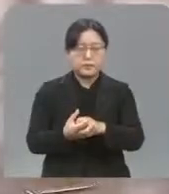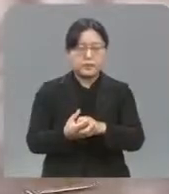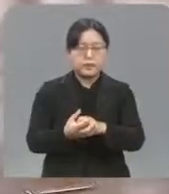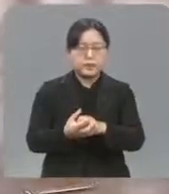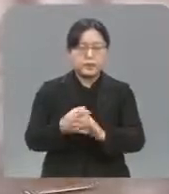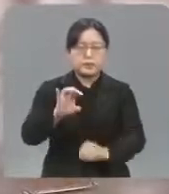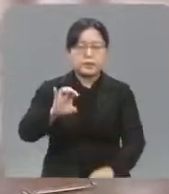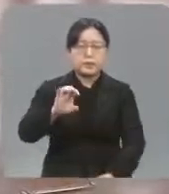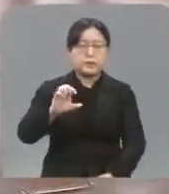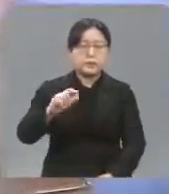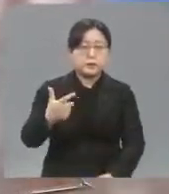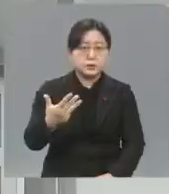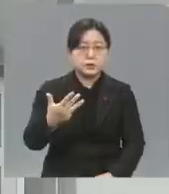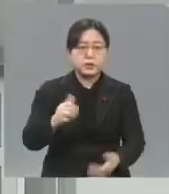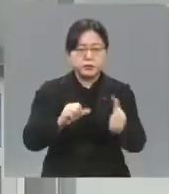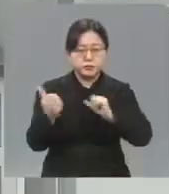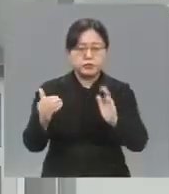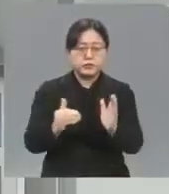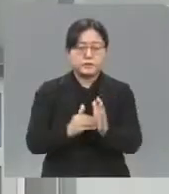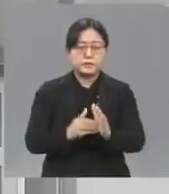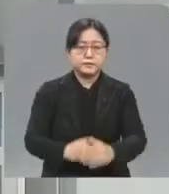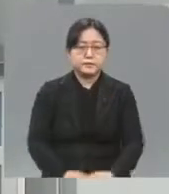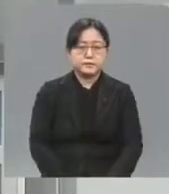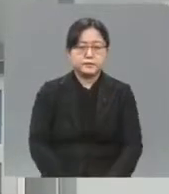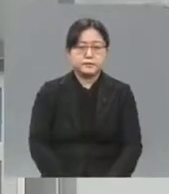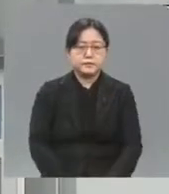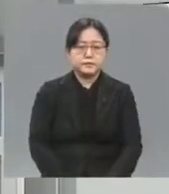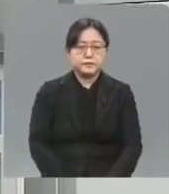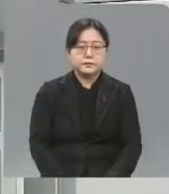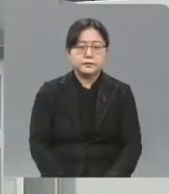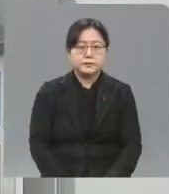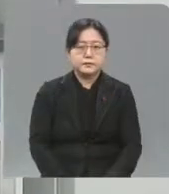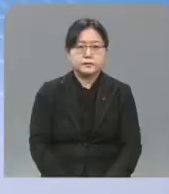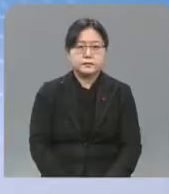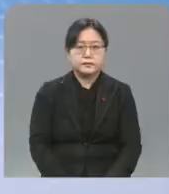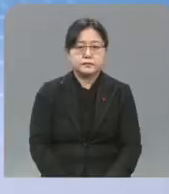모두 48명으로 늘었습니다.